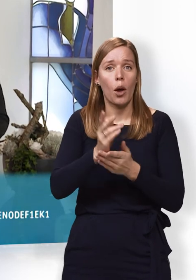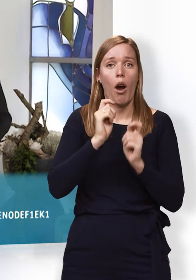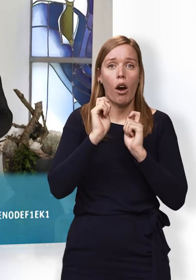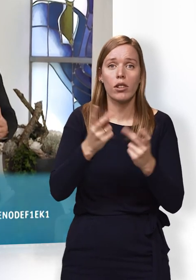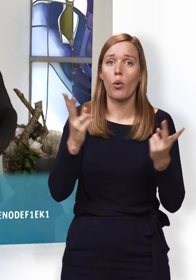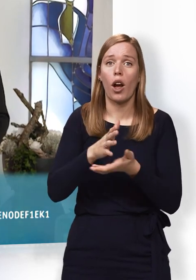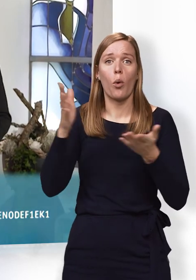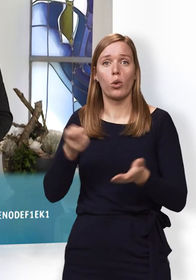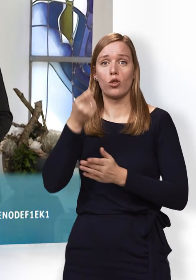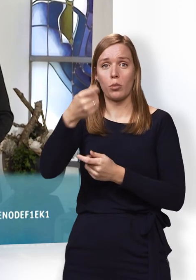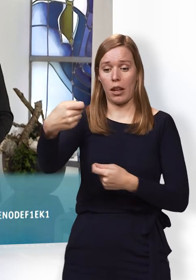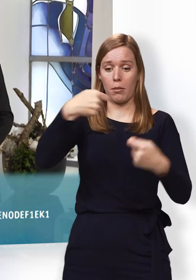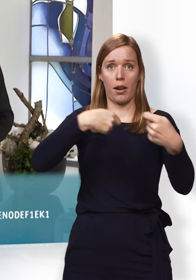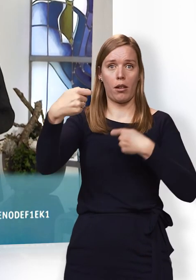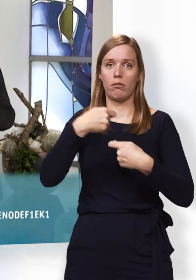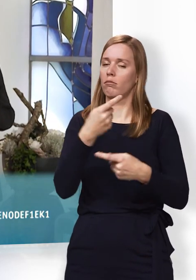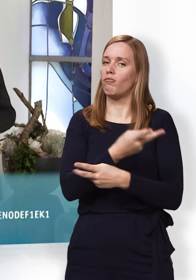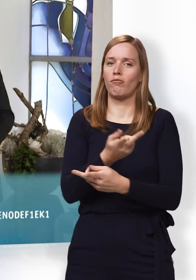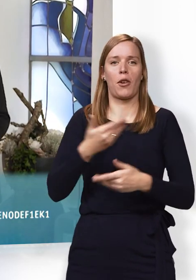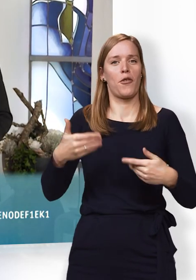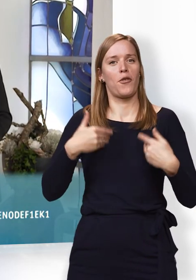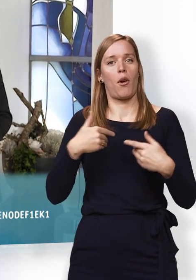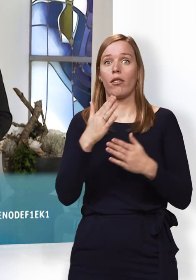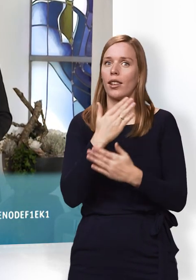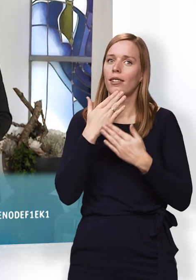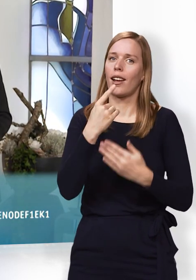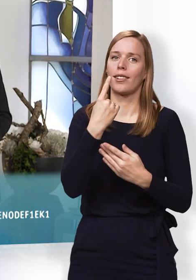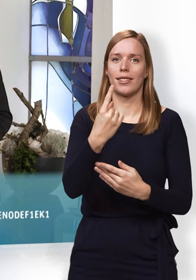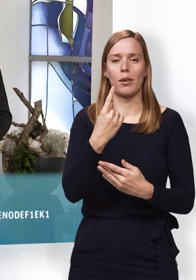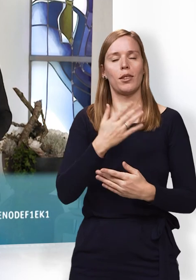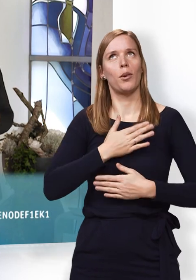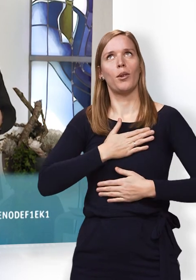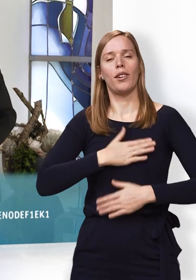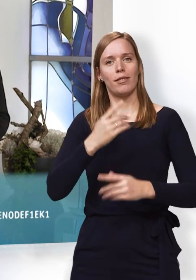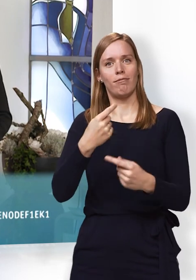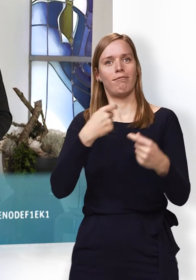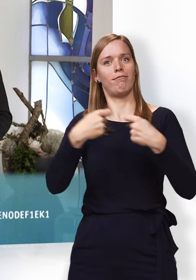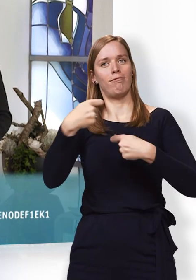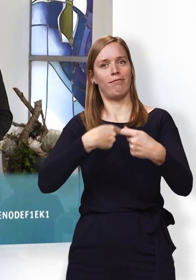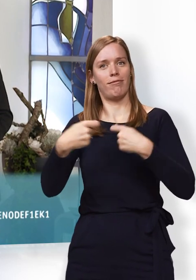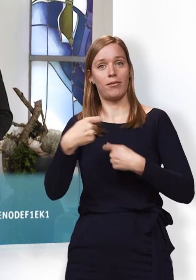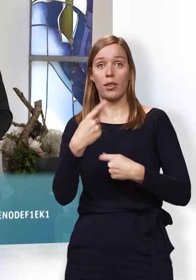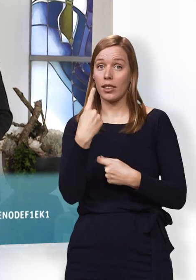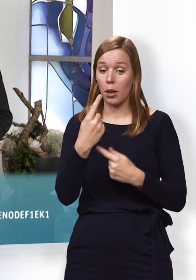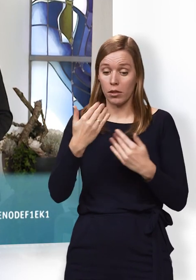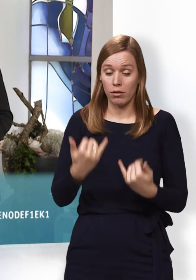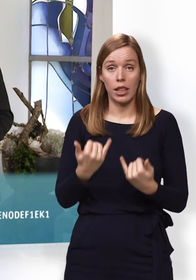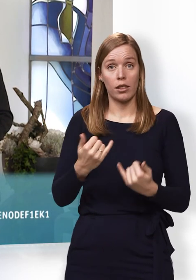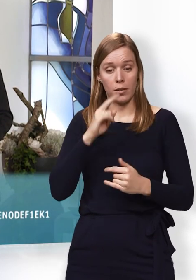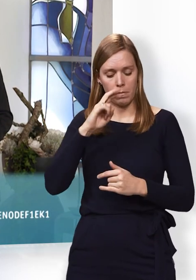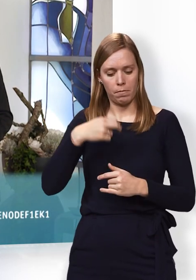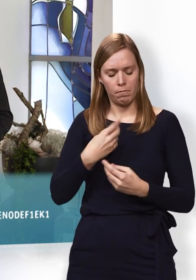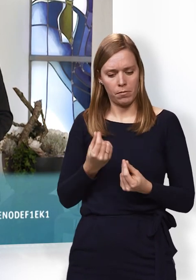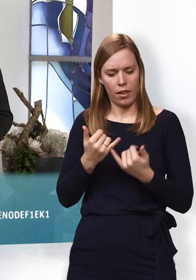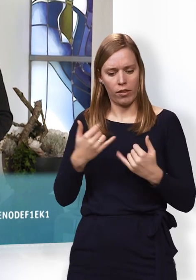Großspende. Ganz, ganz herzlichen Dank, dass Sie uns wohlwollend gesonnen sind und wenn Sie prüfen, wie Sie uns